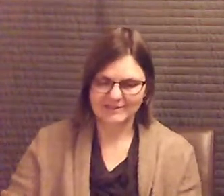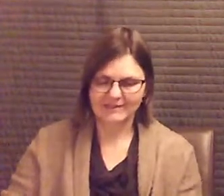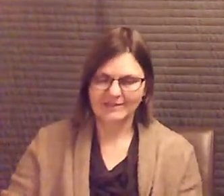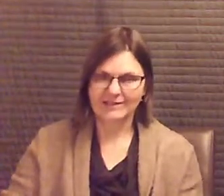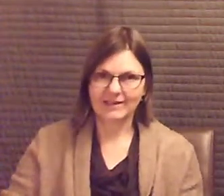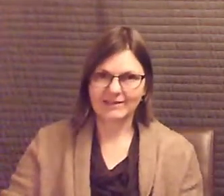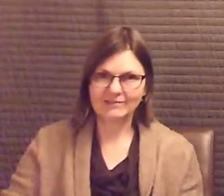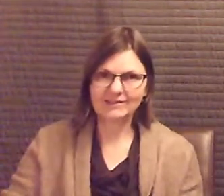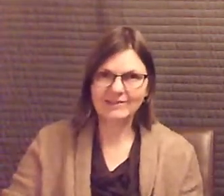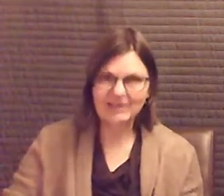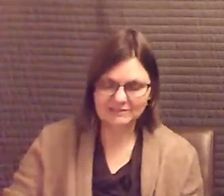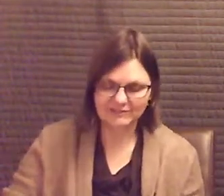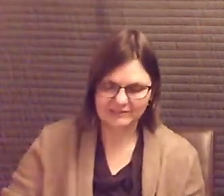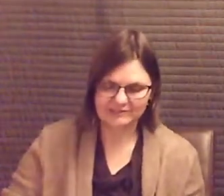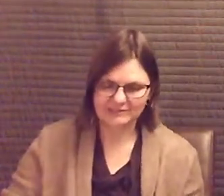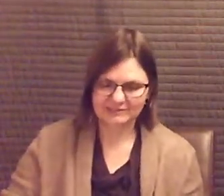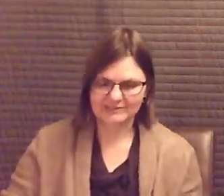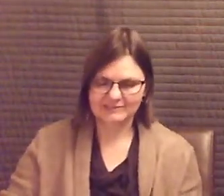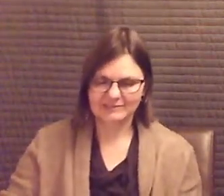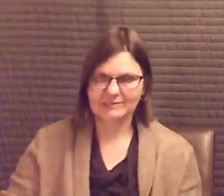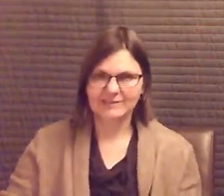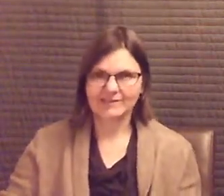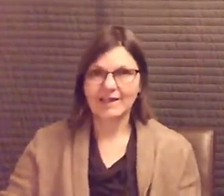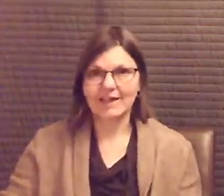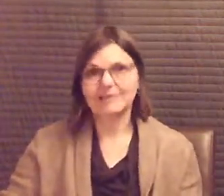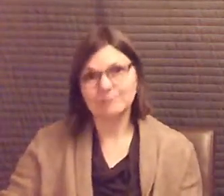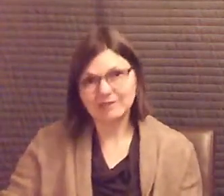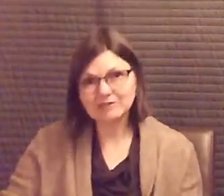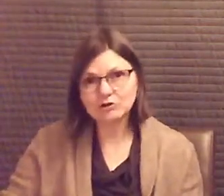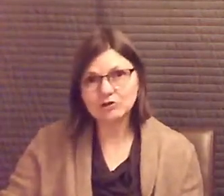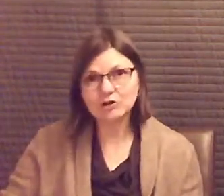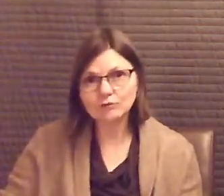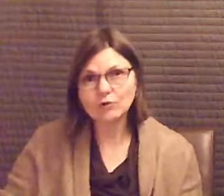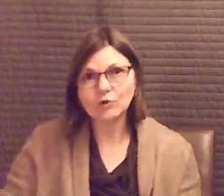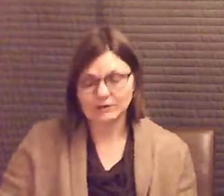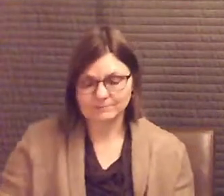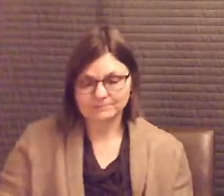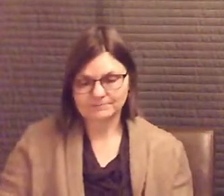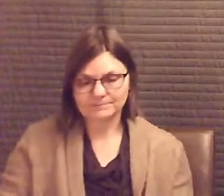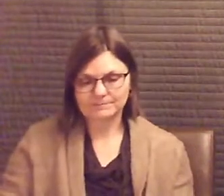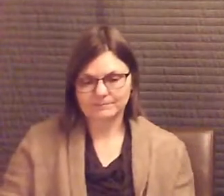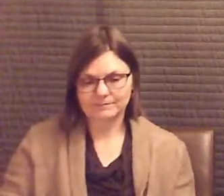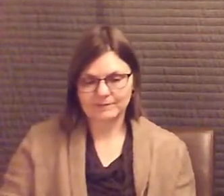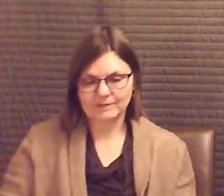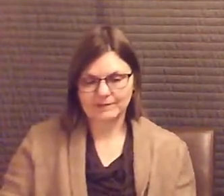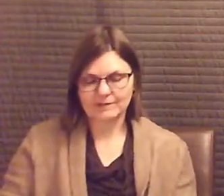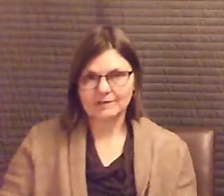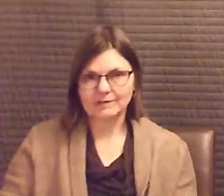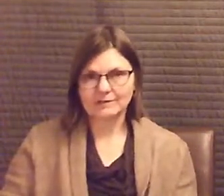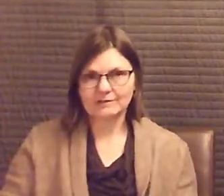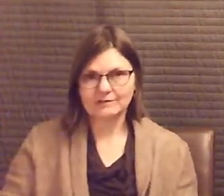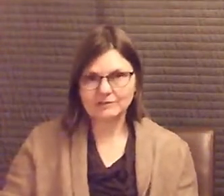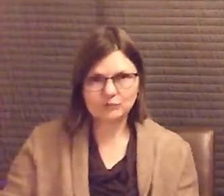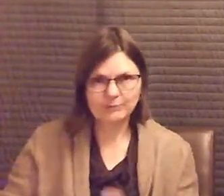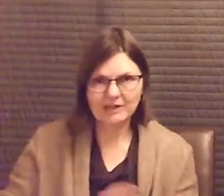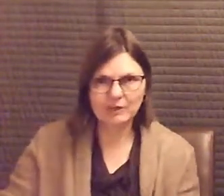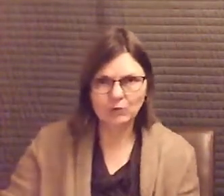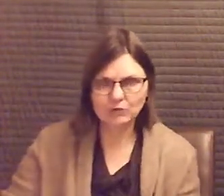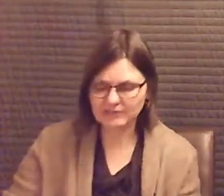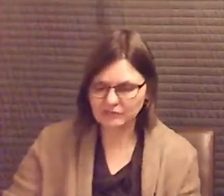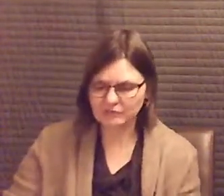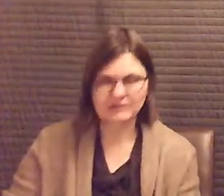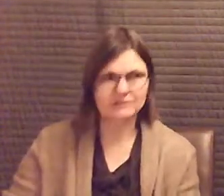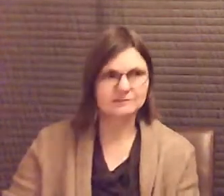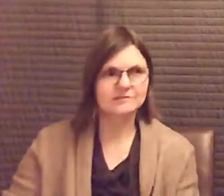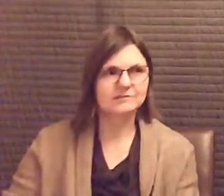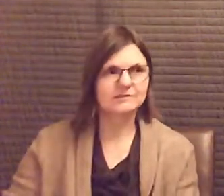respons was en wat de reactie vast aan de consequentie en met de kleur gevolgen bidon hier is pitching soms dit soort peking